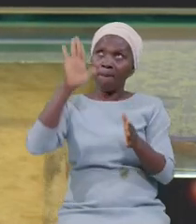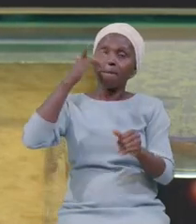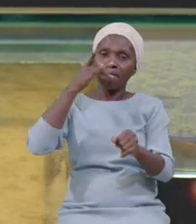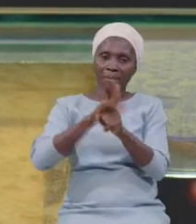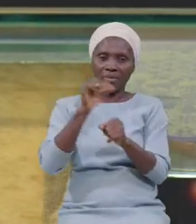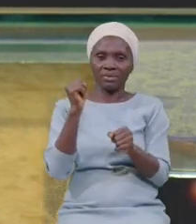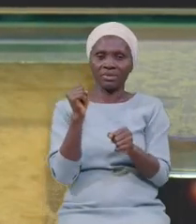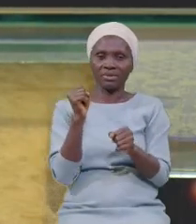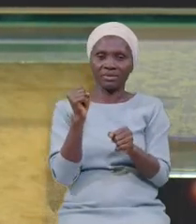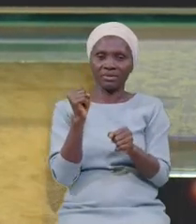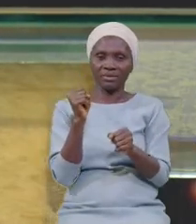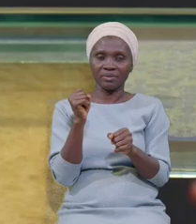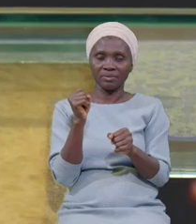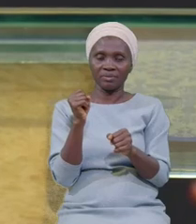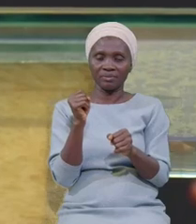Embrassez toutes les promesses de Dieu.